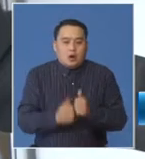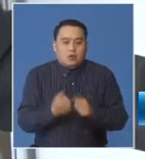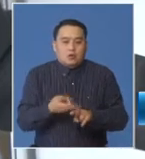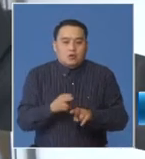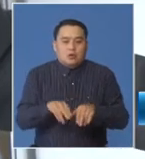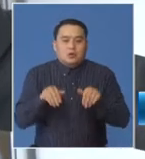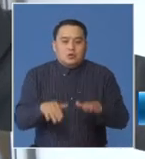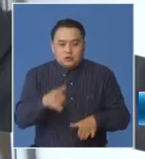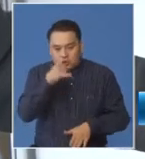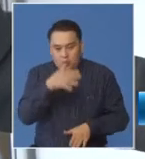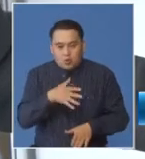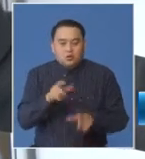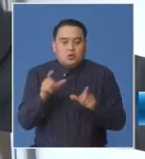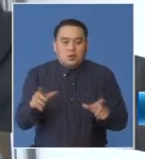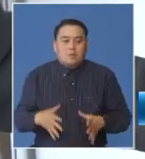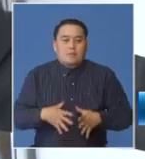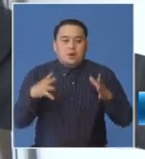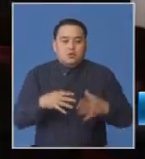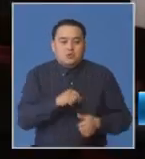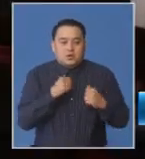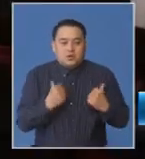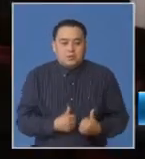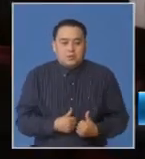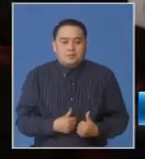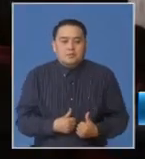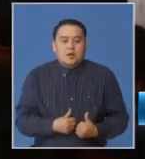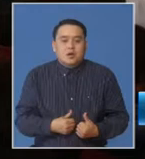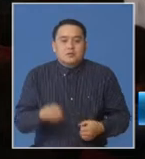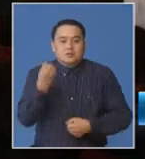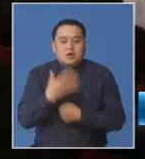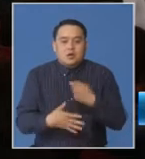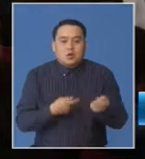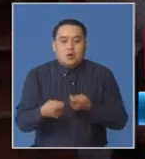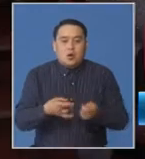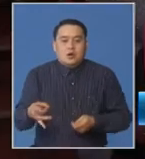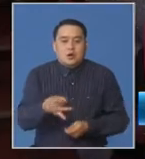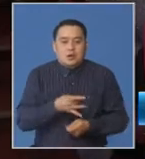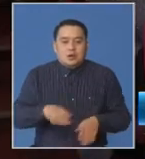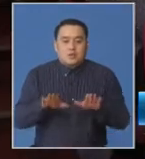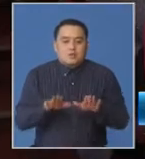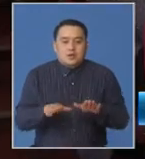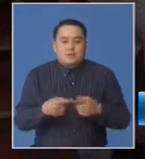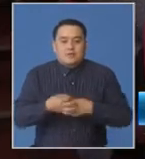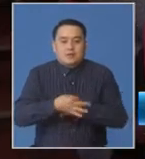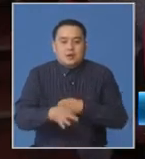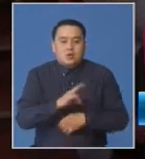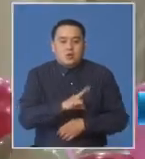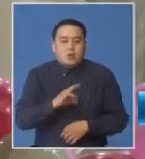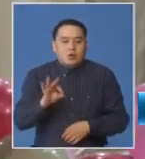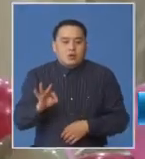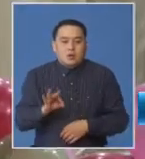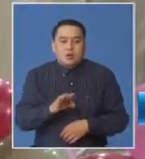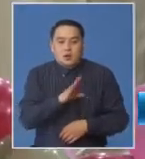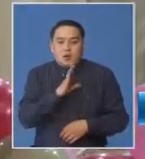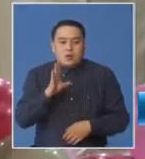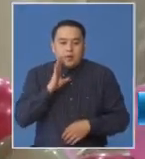такое решится. Он человек с большим сердцем». В Центральном доме культуры руководства района и местного филиала партии «Нур-Отан» чествовали